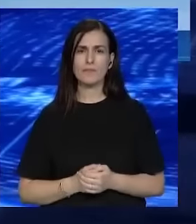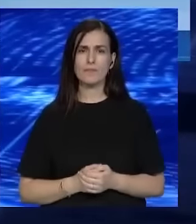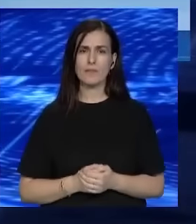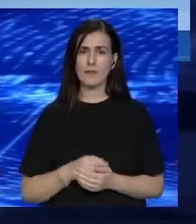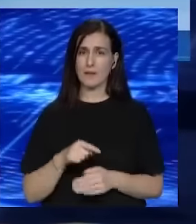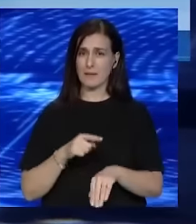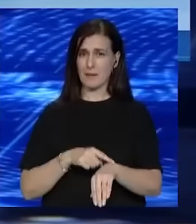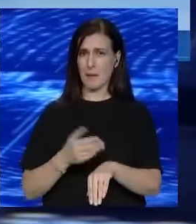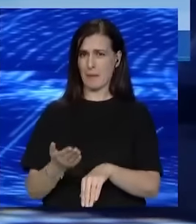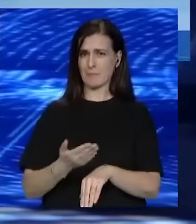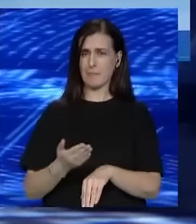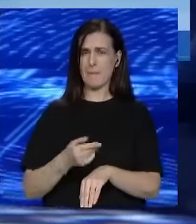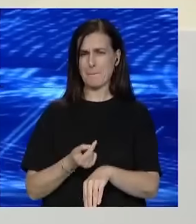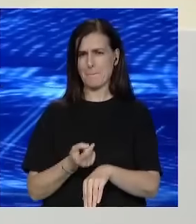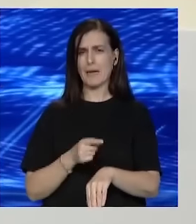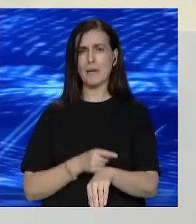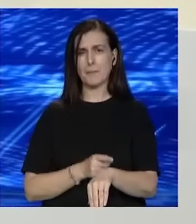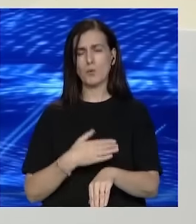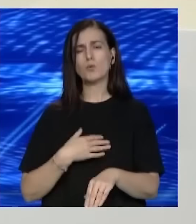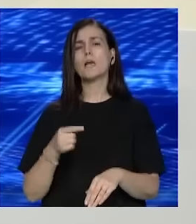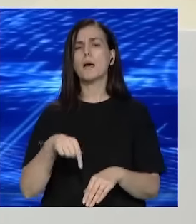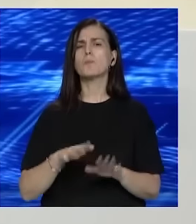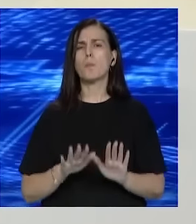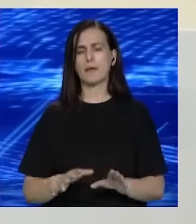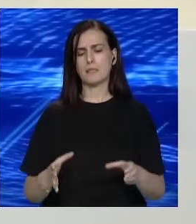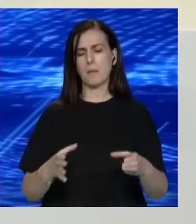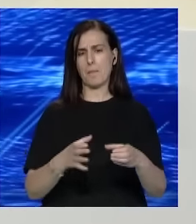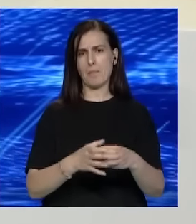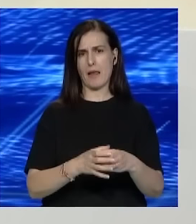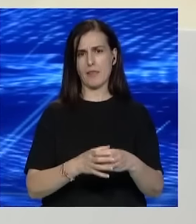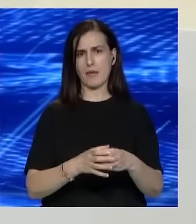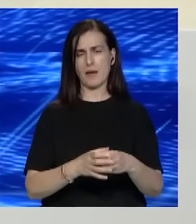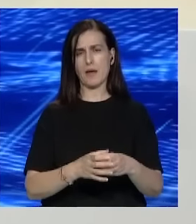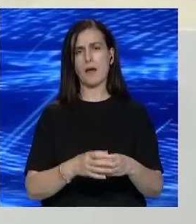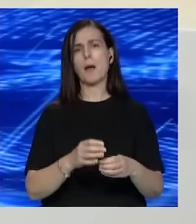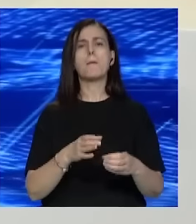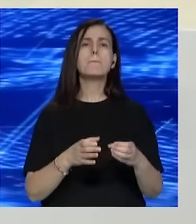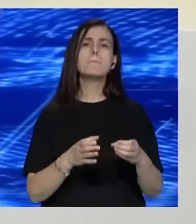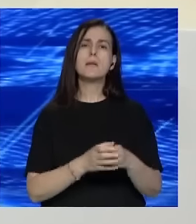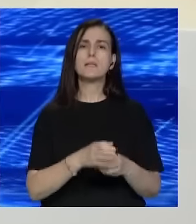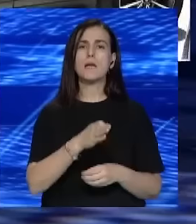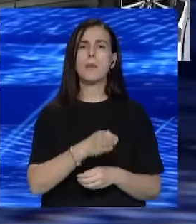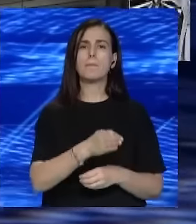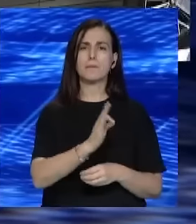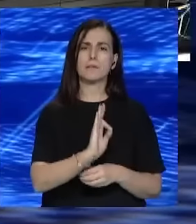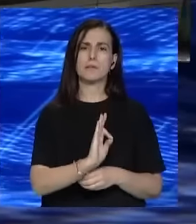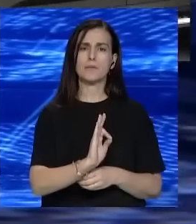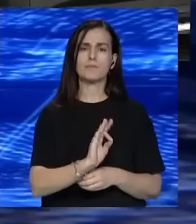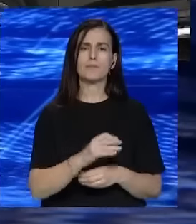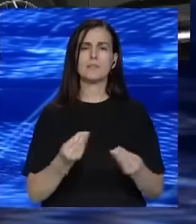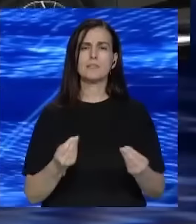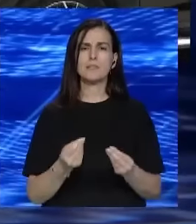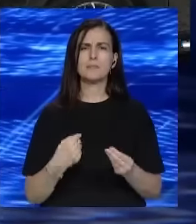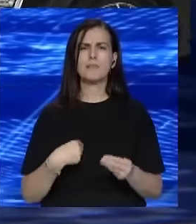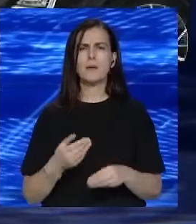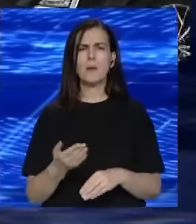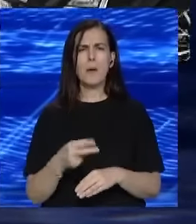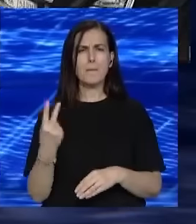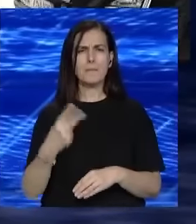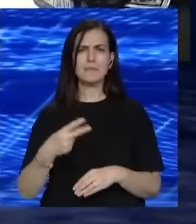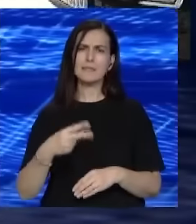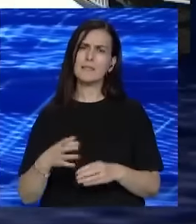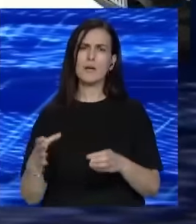Drejë për pak minuta pritet në fakt mbledhjet edhe kryesia e Partisë Demokratike, një forum ky që pason atë të grupit parlamentar, i cili u mblodh në orët e